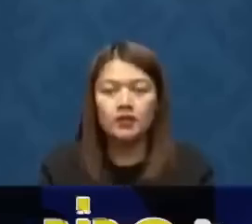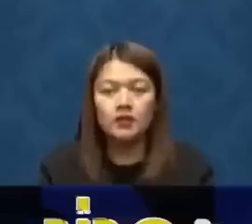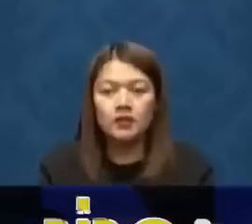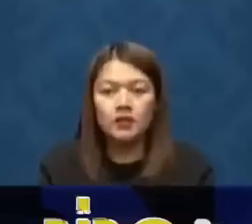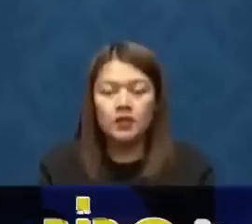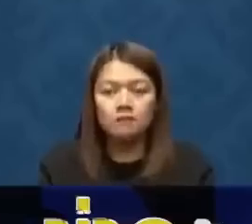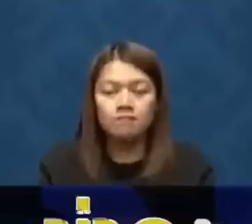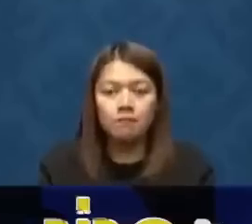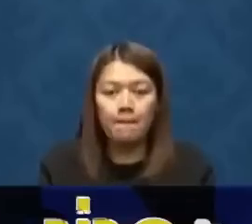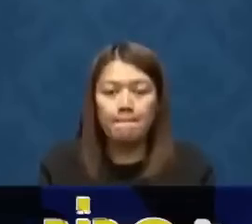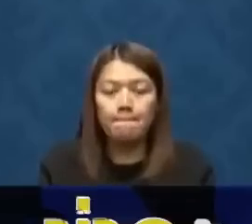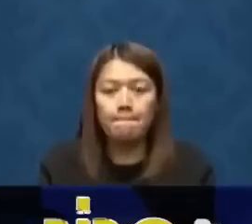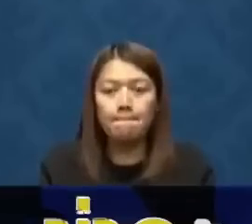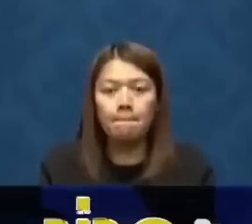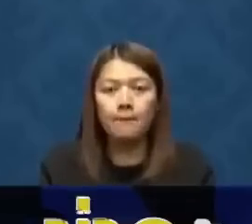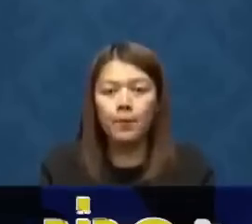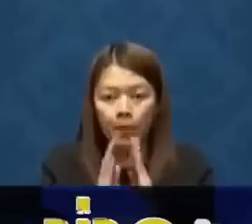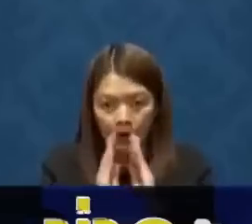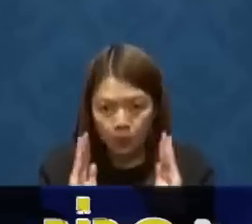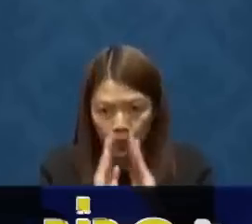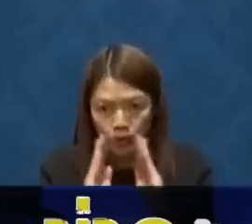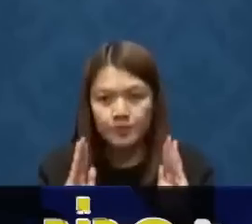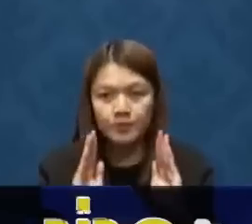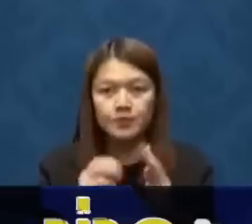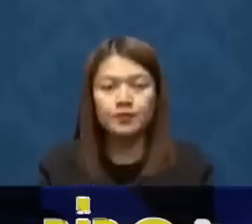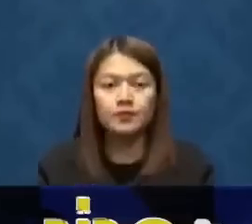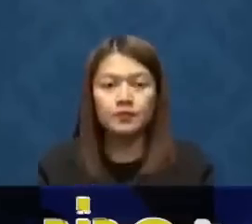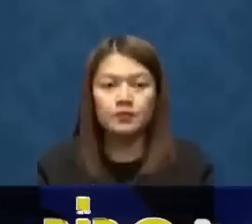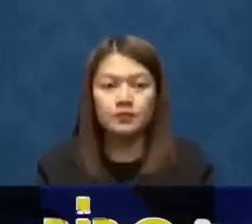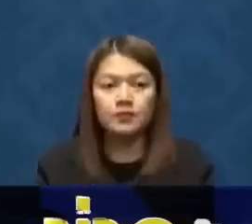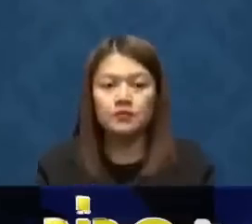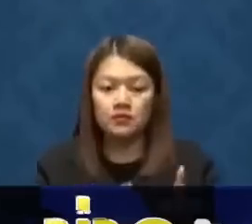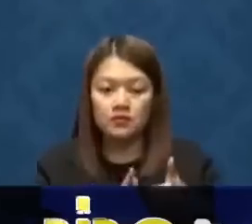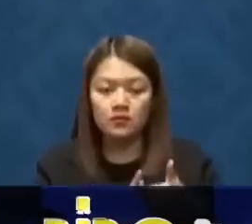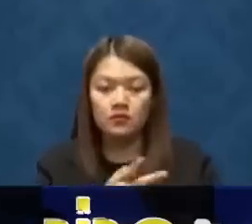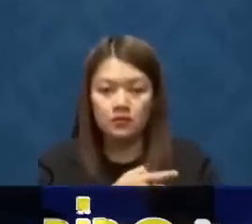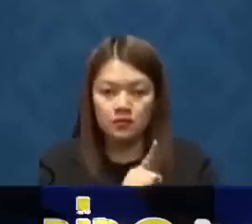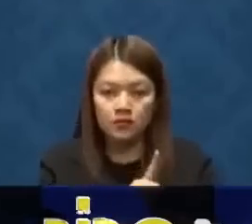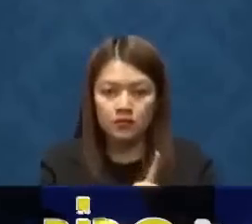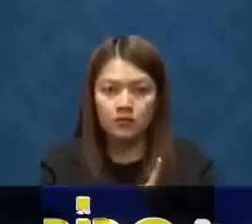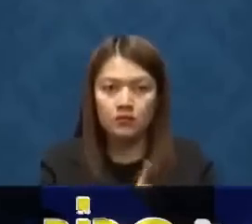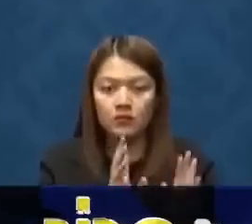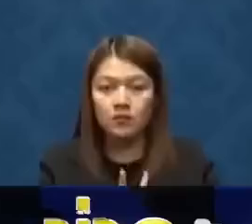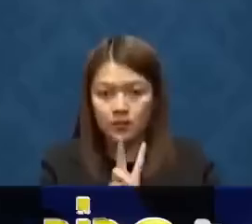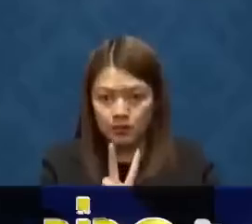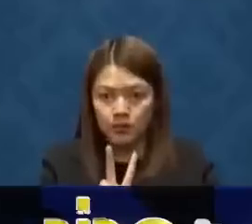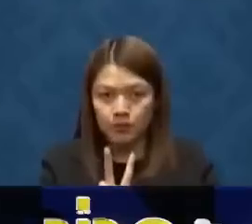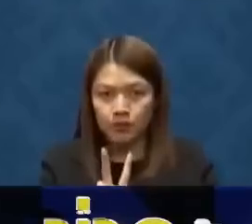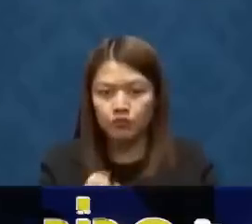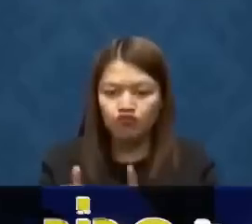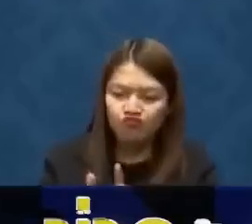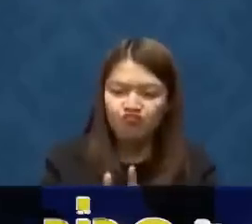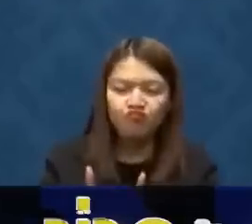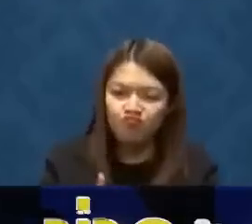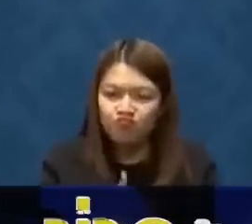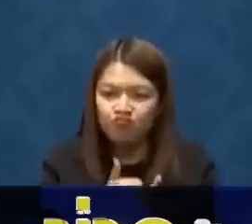ขณะนี้ได้ใช้เวลาตรวจสอบรายชื่อคำร้องทั้งหมดแล้วปรากฏว่ามีจำนวนสมาชิกลงมือชื่อ100คนเป็นจำนวนไม่น้อยกว่า